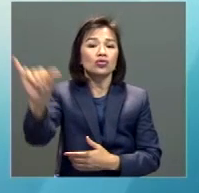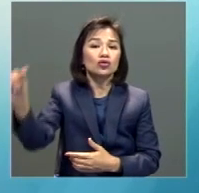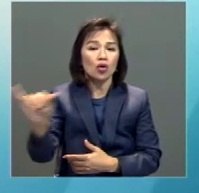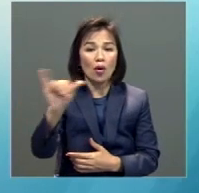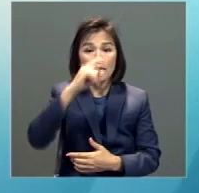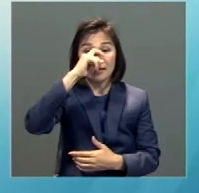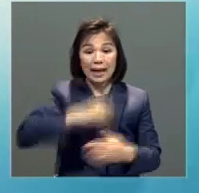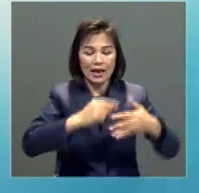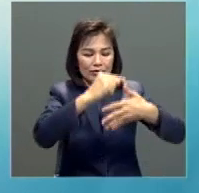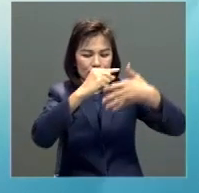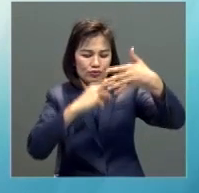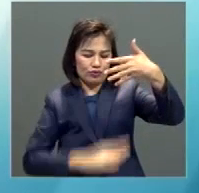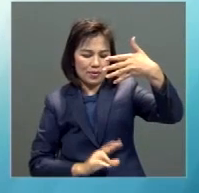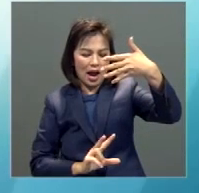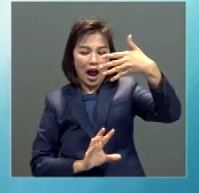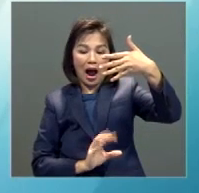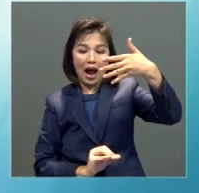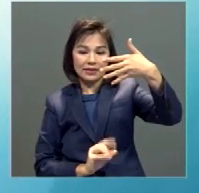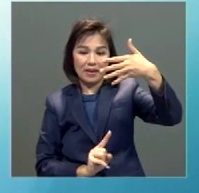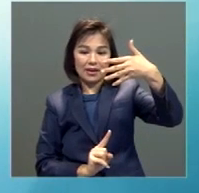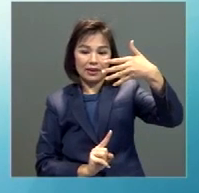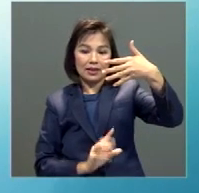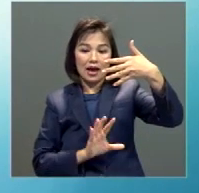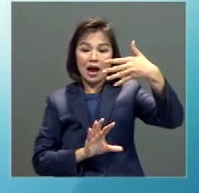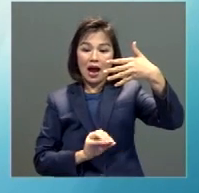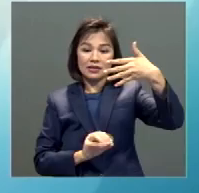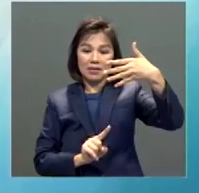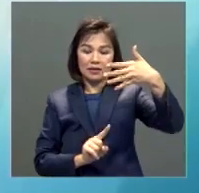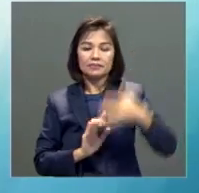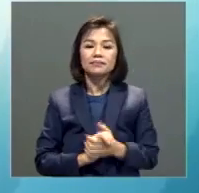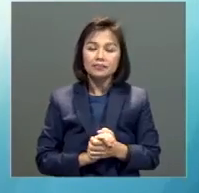กว่านะครับตอนนี้เป็นหลักหมื่นนี่ก็ยังอยู่ในรูปของประเทศเดิมนะครับประเทศไทยเราลงมาอยู่ที่51นะครับอันดับที่ 5 11